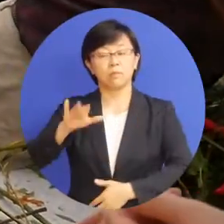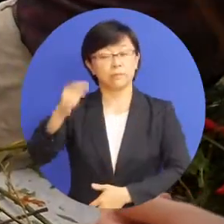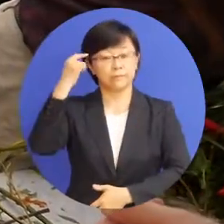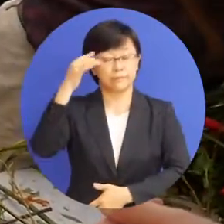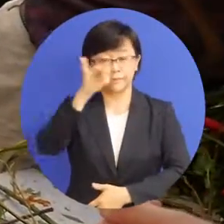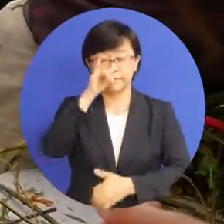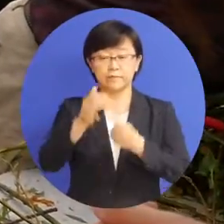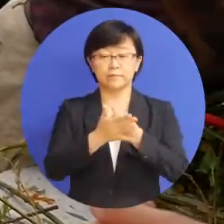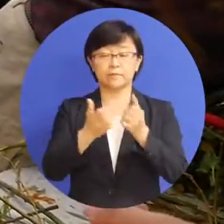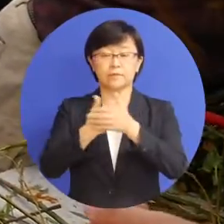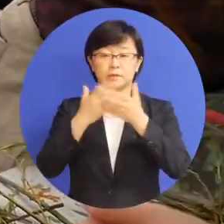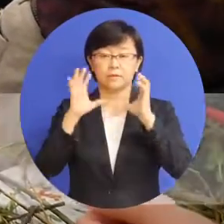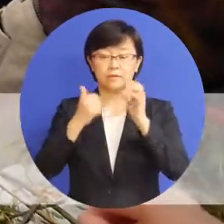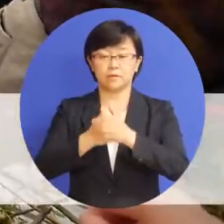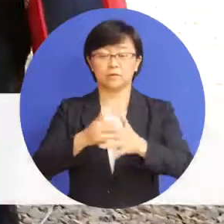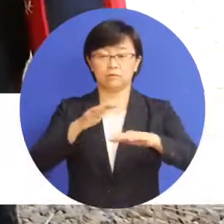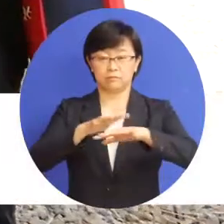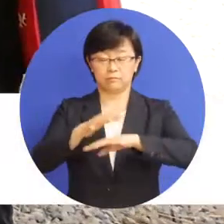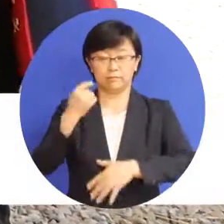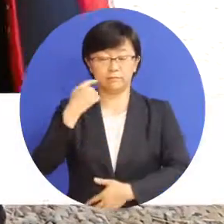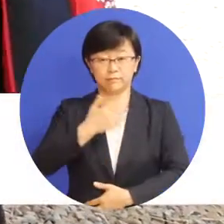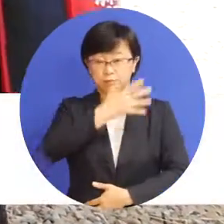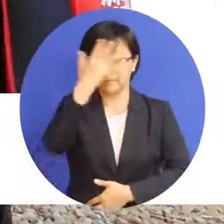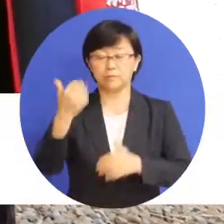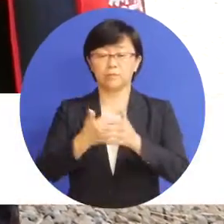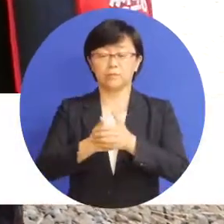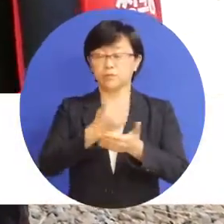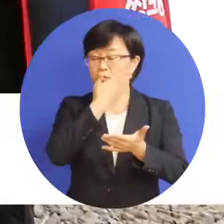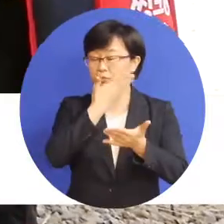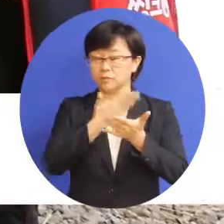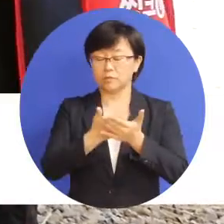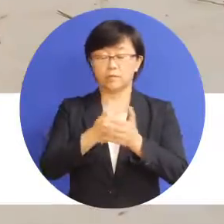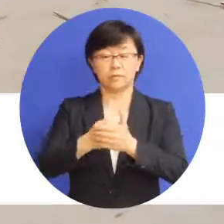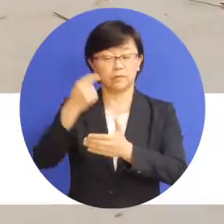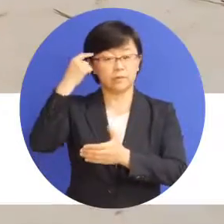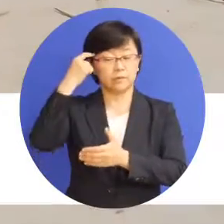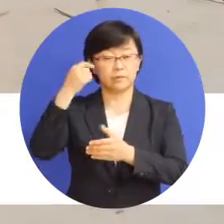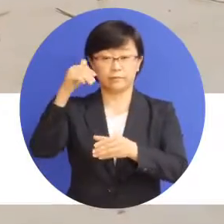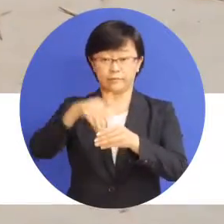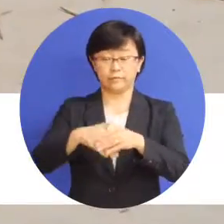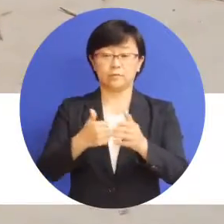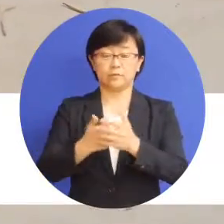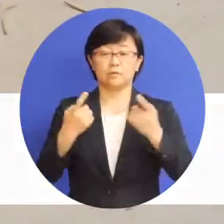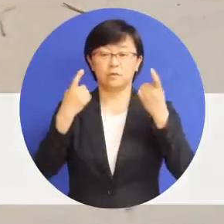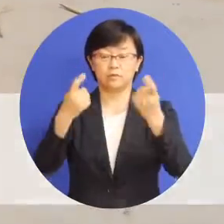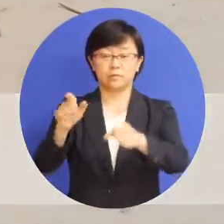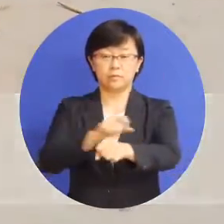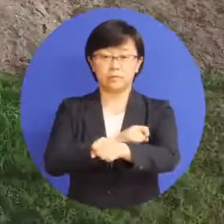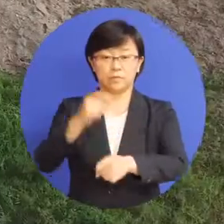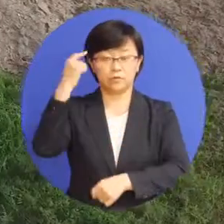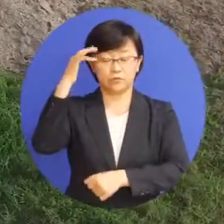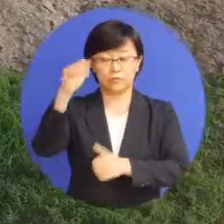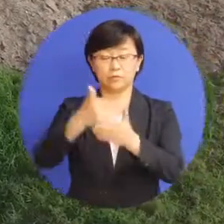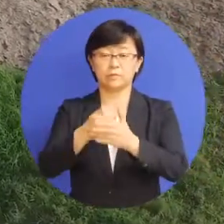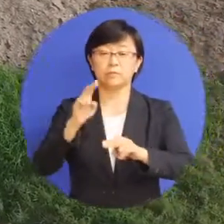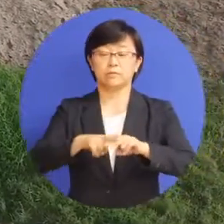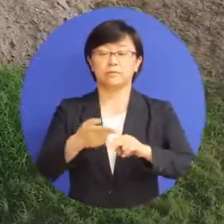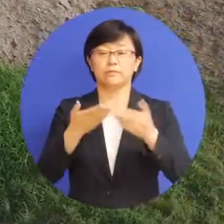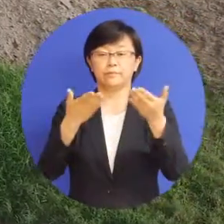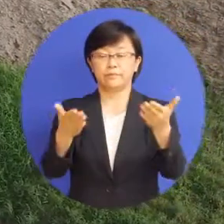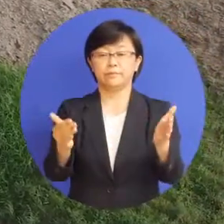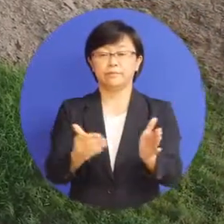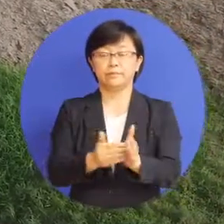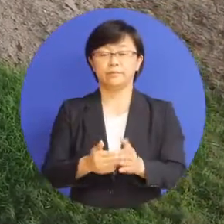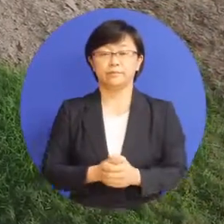하고 아이들에게는 농촌의 아름다움과 소중함을 일깨우며 관광객들에게 특별한 추억을 선사하는